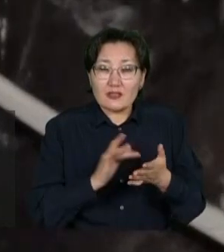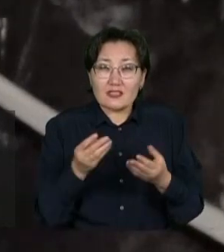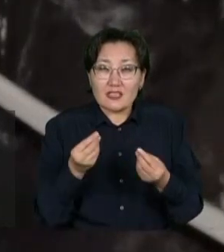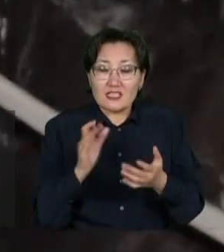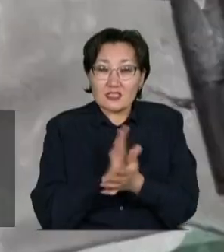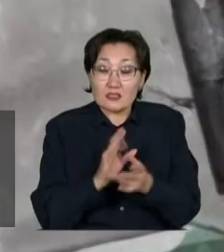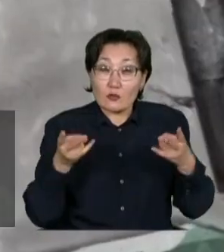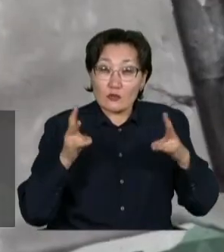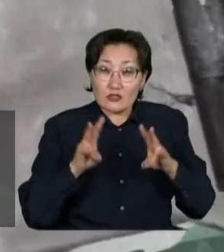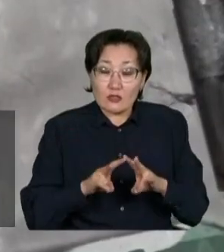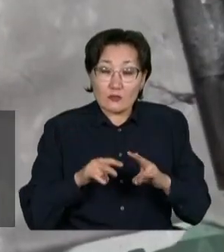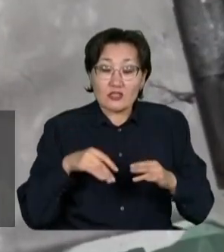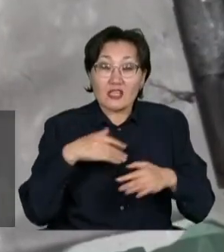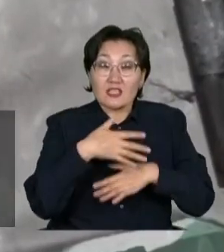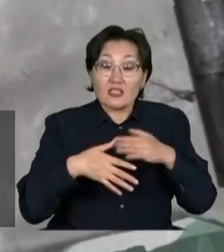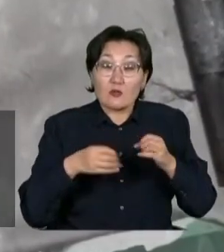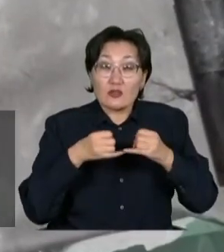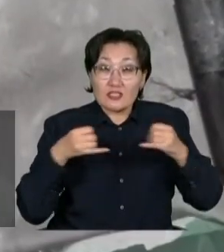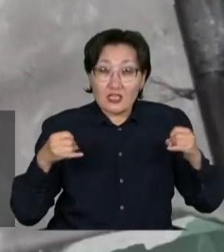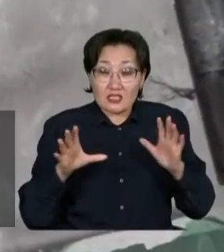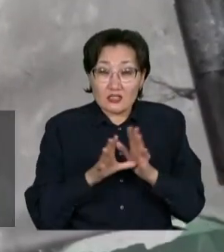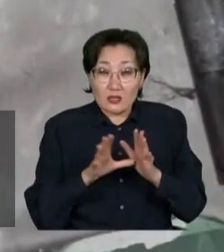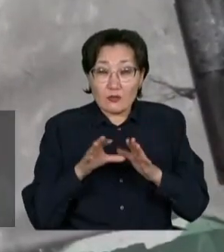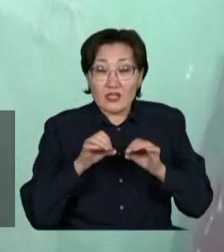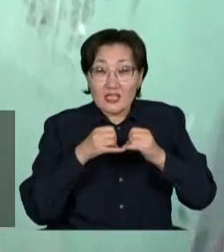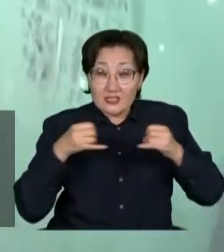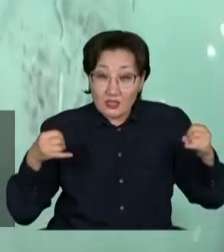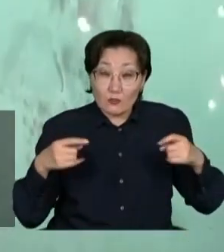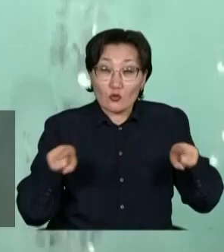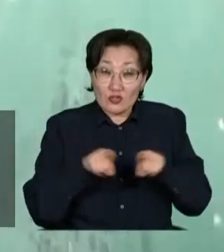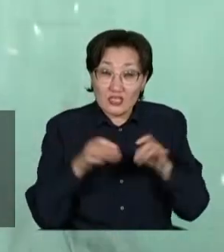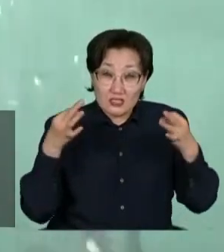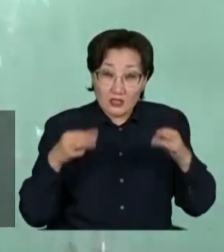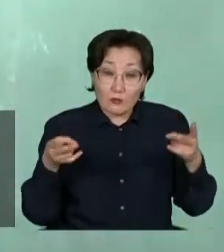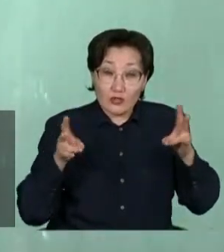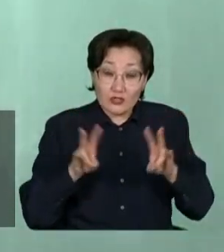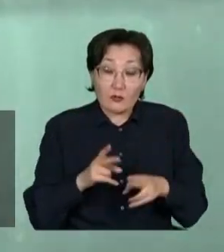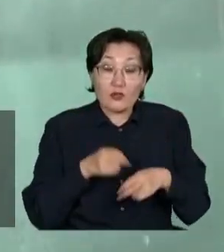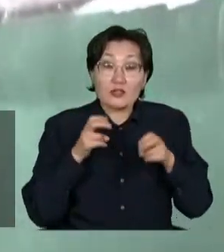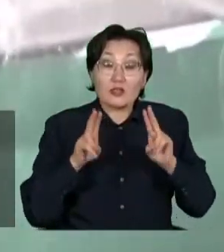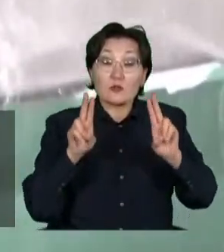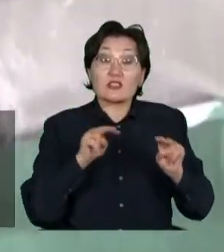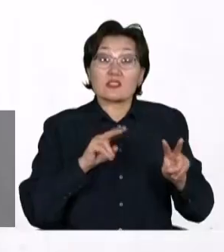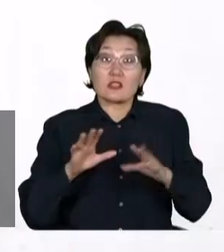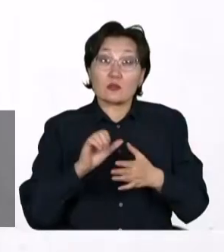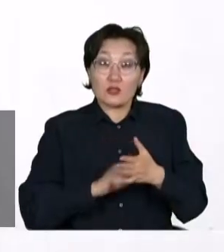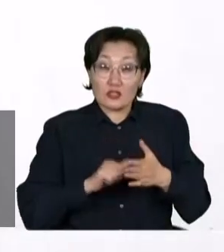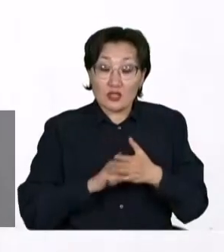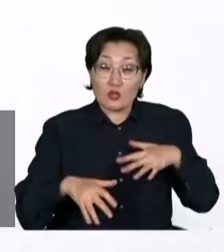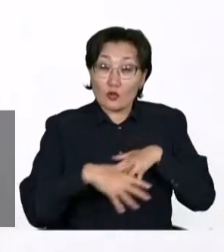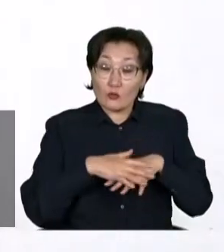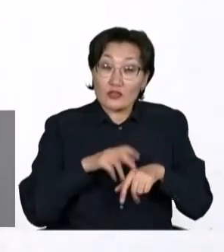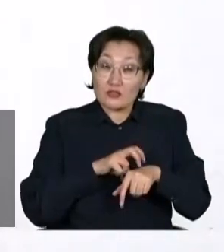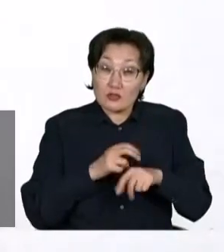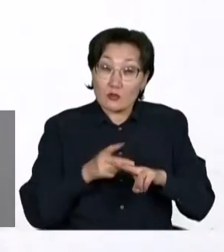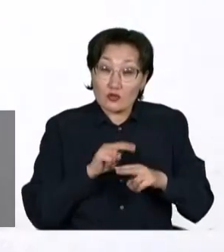қойған. Бума болып оралған электр сымдары жан жаққа тартылған күйі ашық жатыр. Қауіпсіздік талаптарының сақталмауына тұрғындар да үрейленеді.